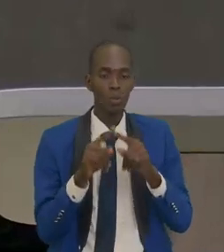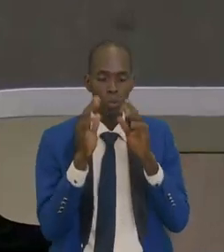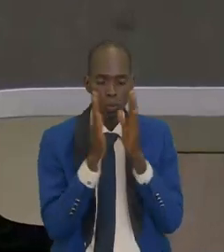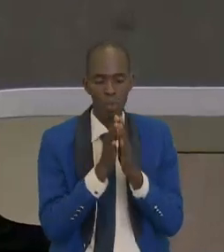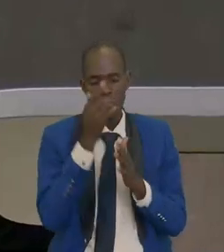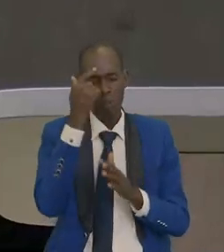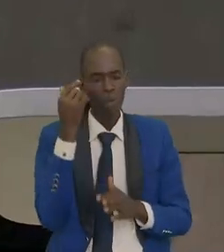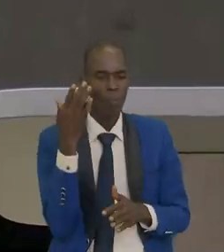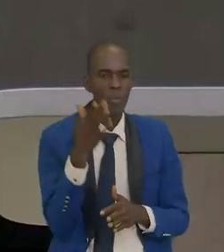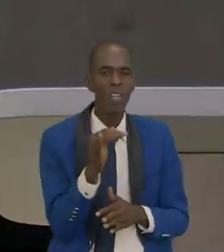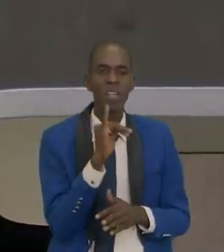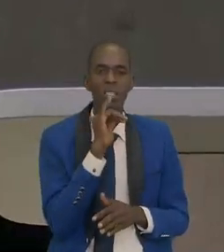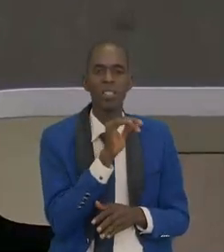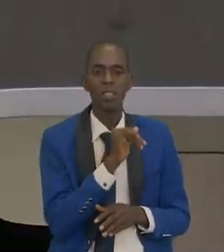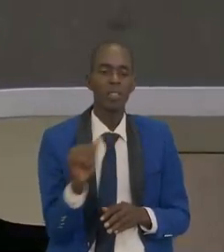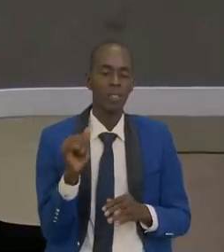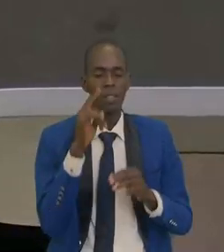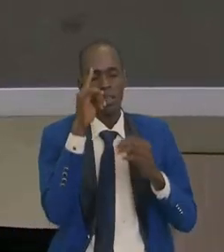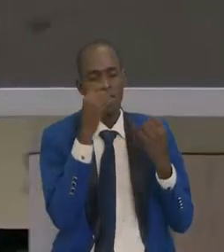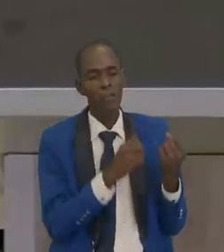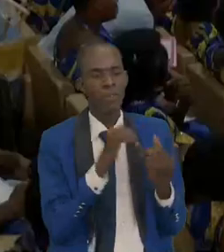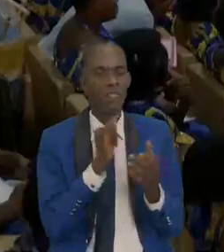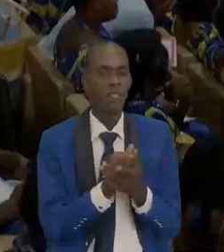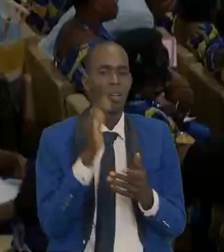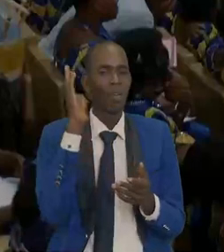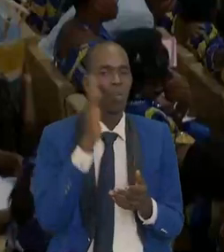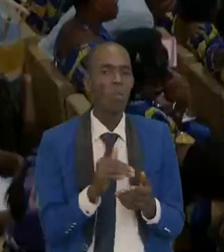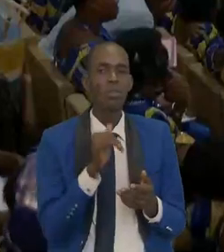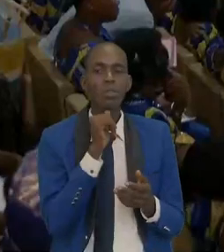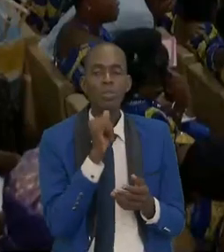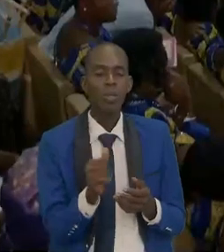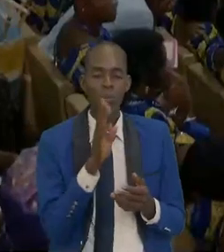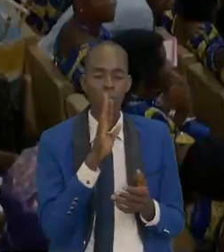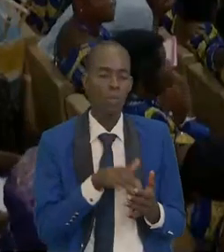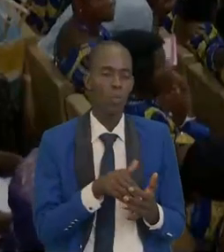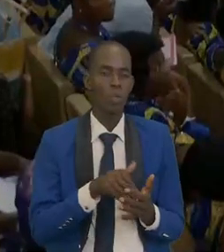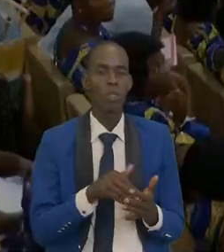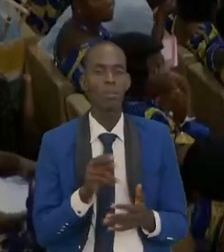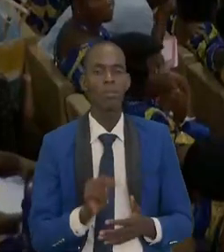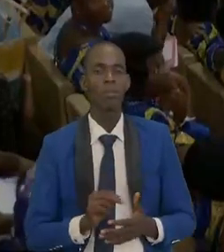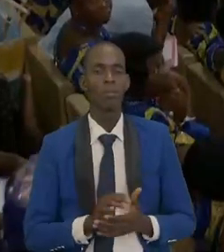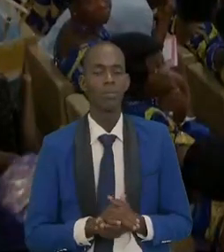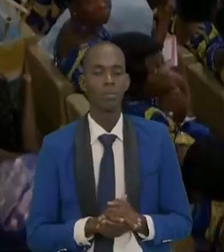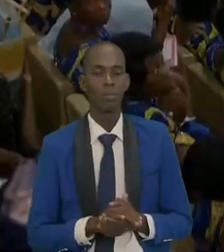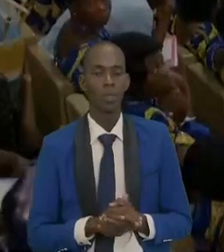Parce qu'il y a une foi qui ne doute point, qui ne doute jamais.